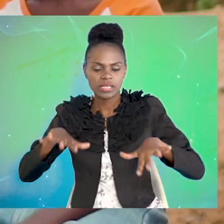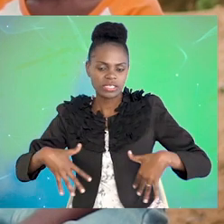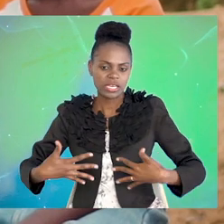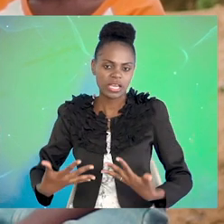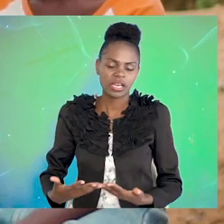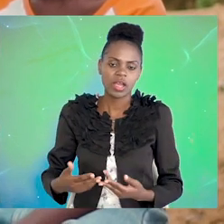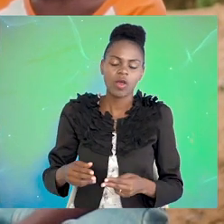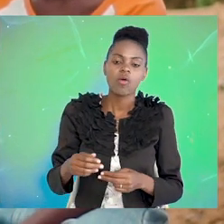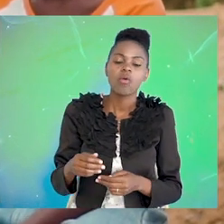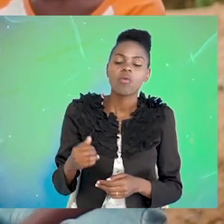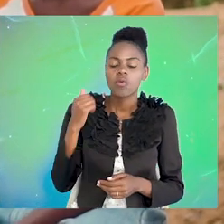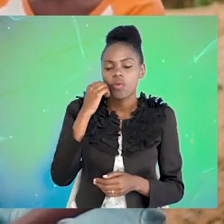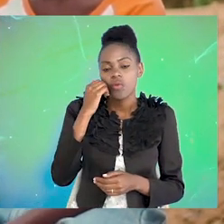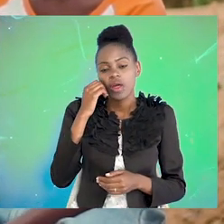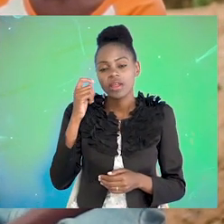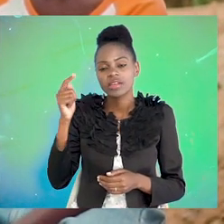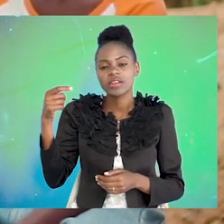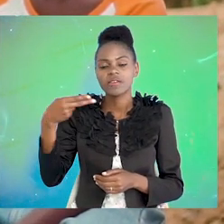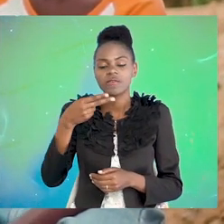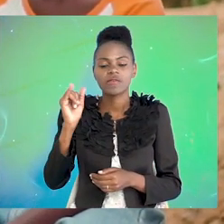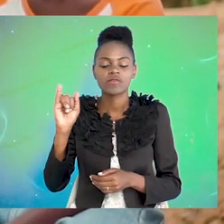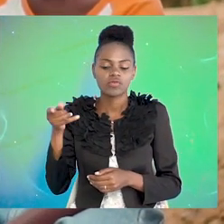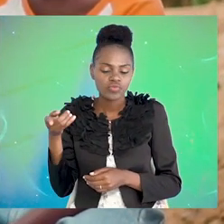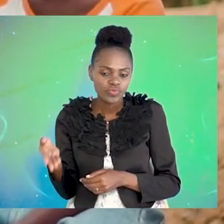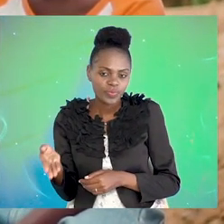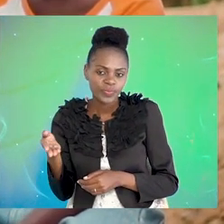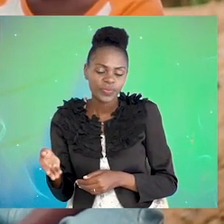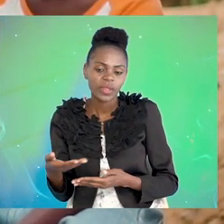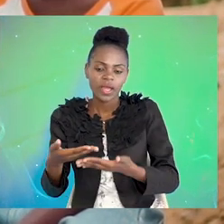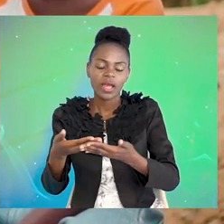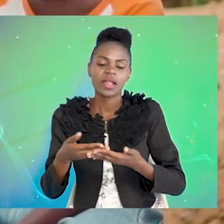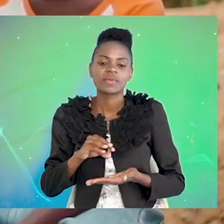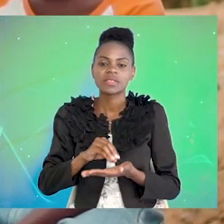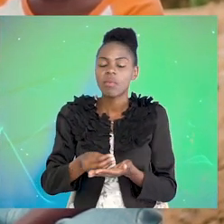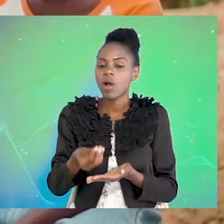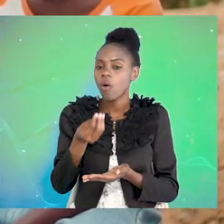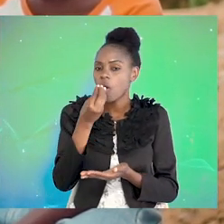mwanayu akudwala typhoid. Ndiye anatipasa